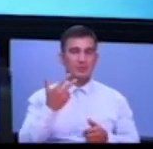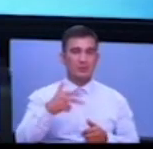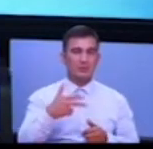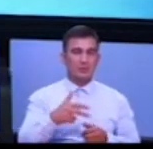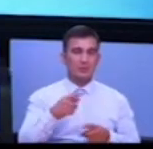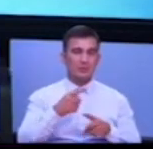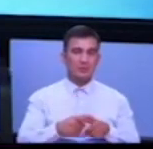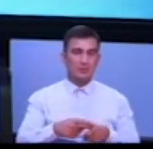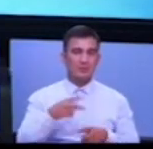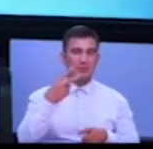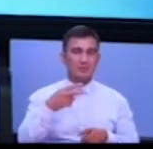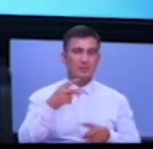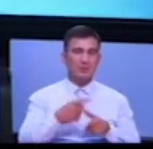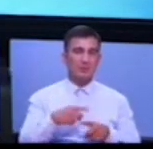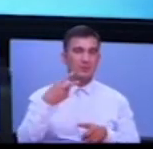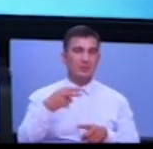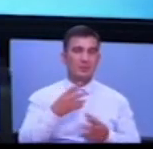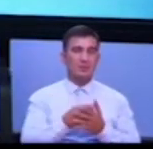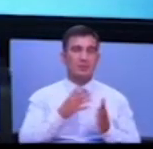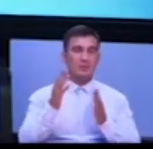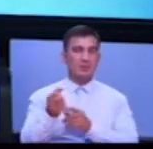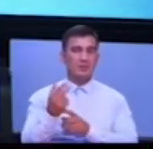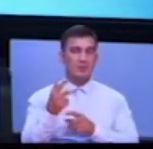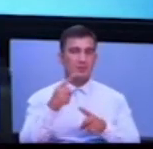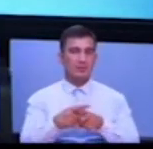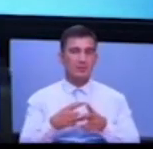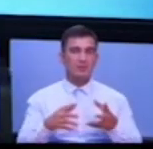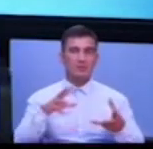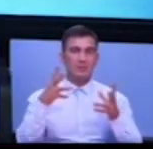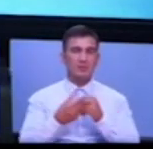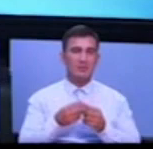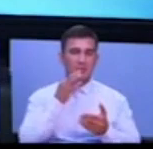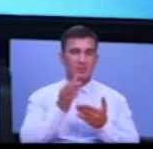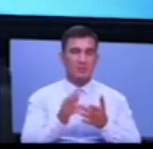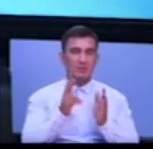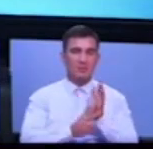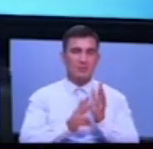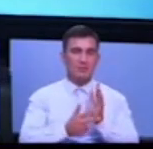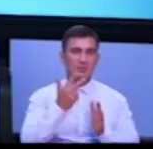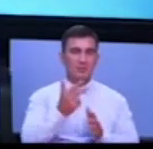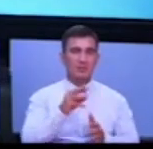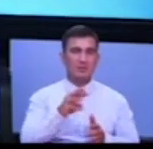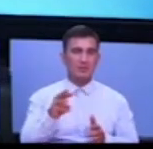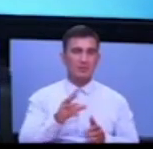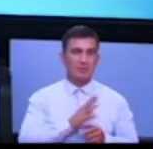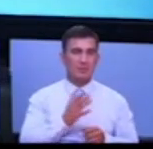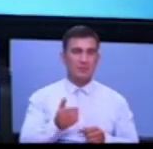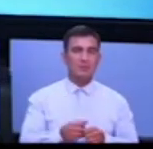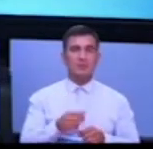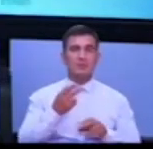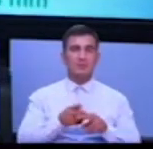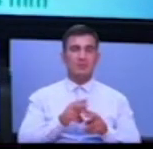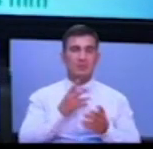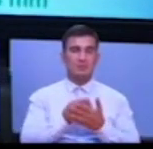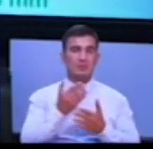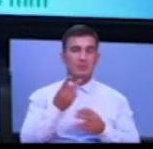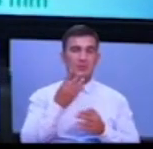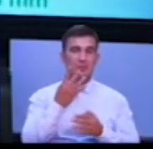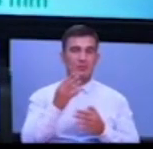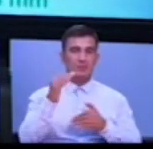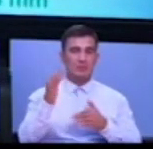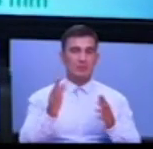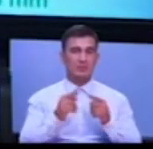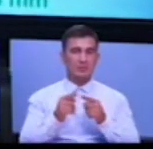30 qo'shib 20 qo'shib 20 qo'shib 13, ularning yig'indisi 83 mm. Demak, bu to'rt